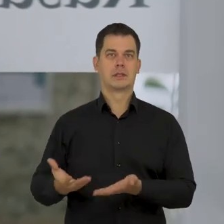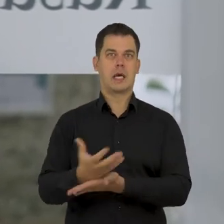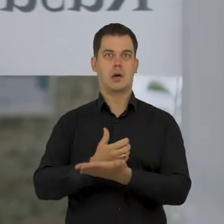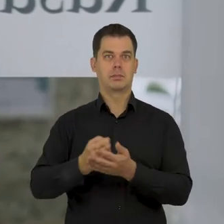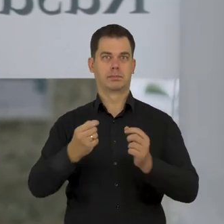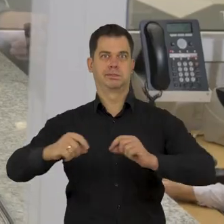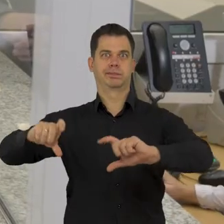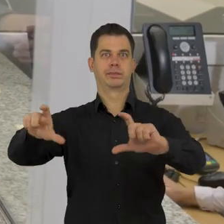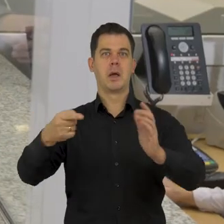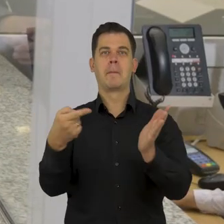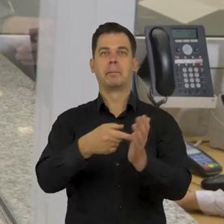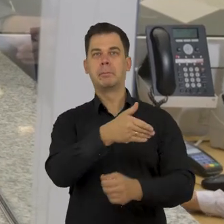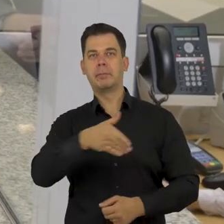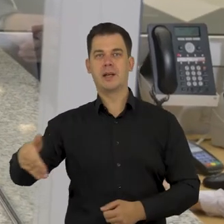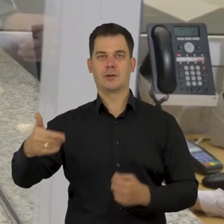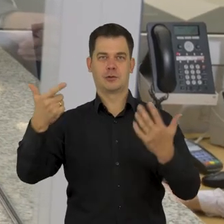zarobki wzrosły do